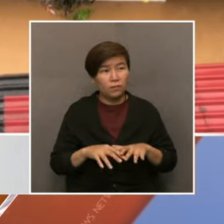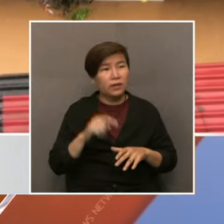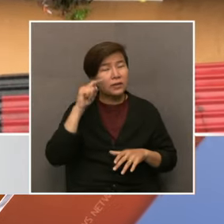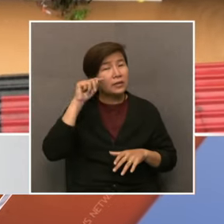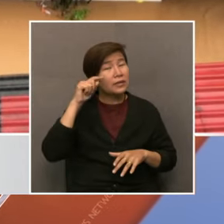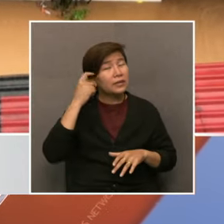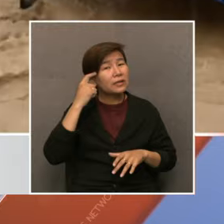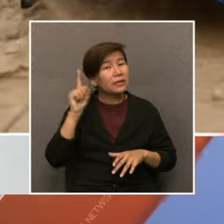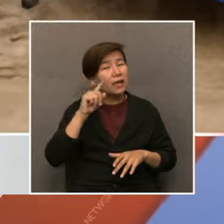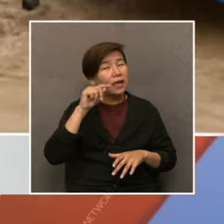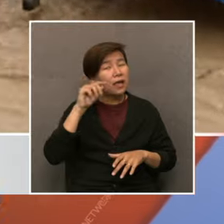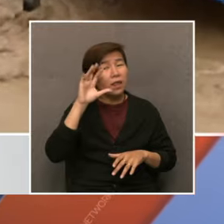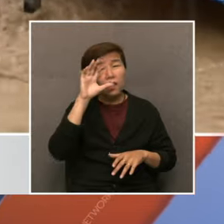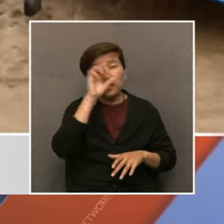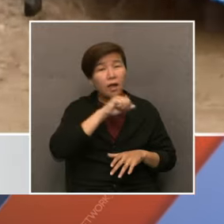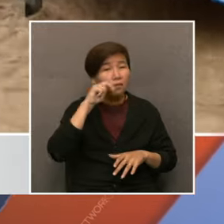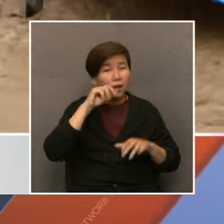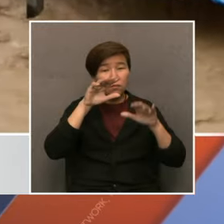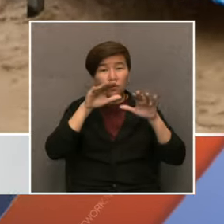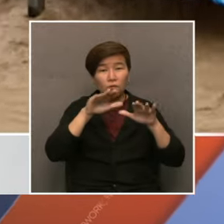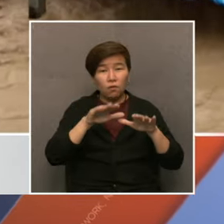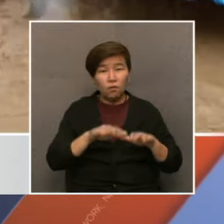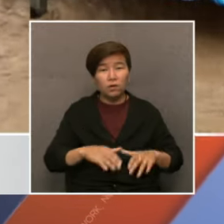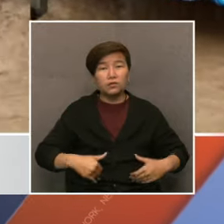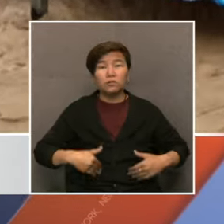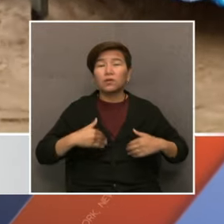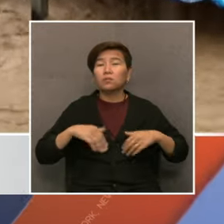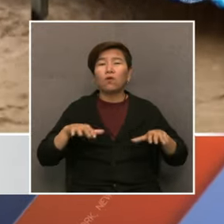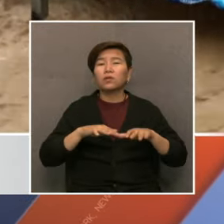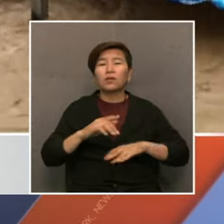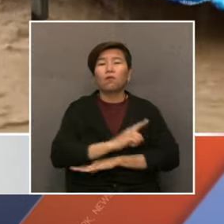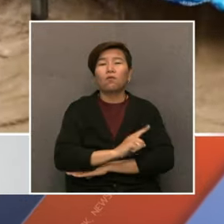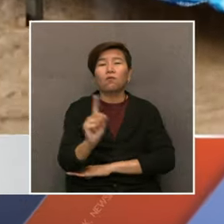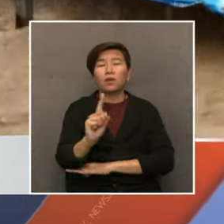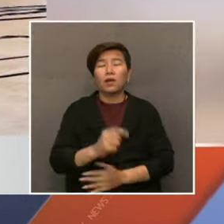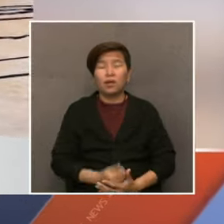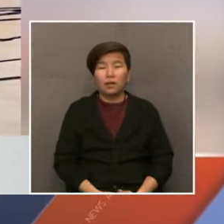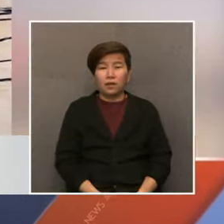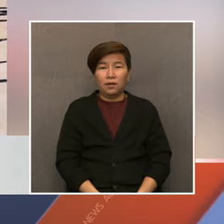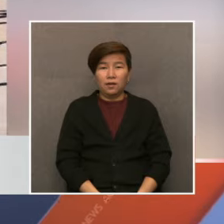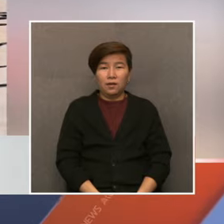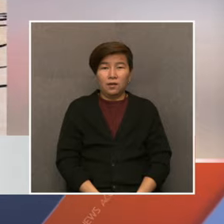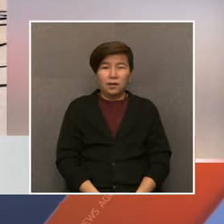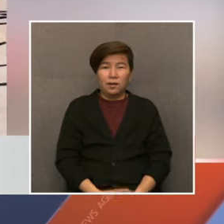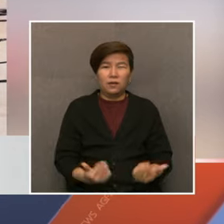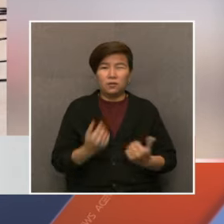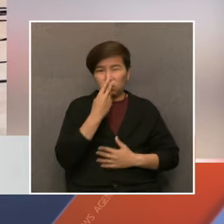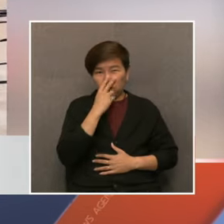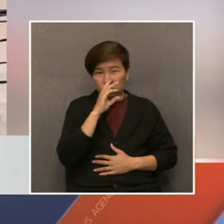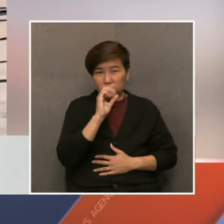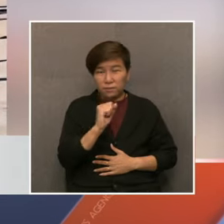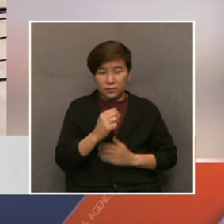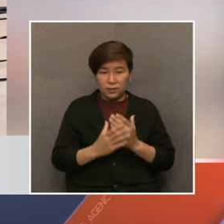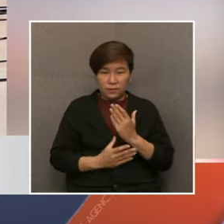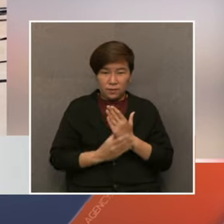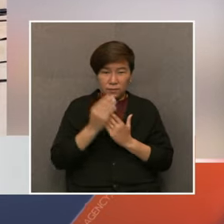ลดนะคะแล้วก็จะกลับมาใช้ชีวิตตามปกติได้เมื่อไหร่คะ เดี๋ยวคงจะต้องติดตามอยู่นะครับว่าในช่วงสัปด